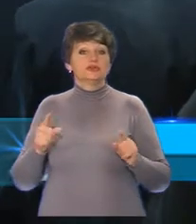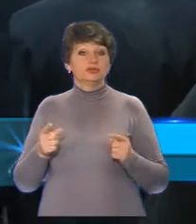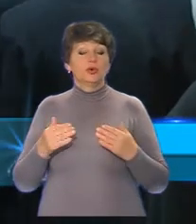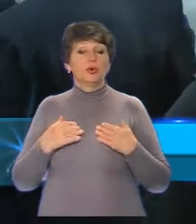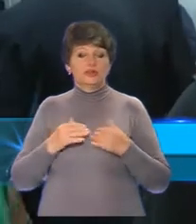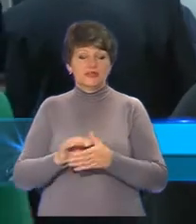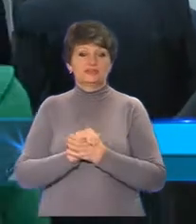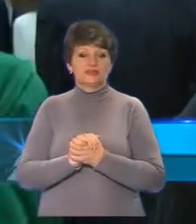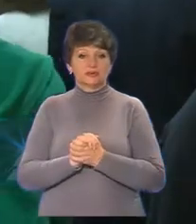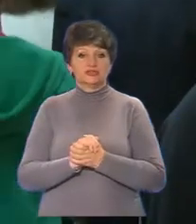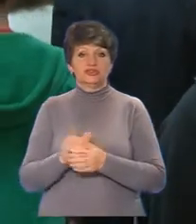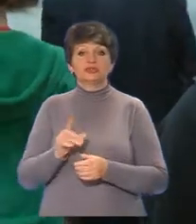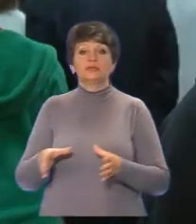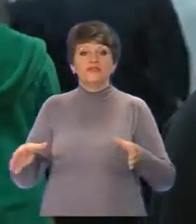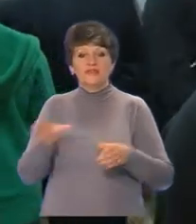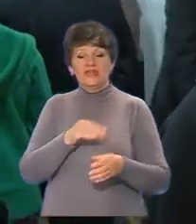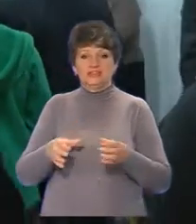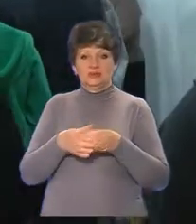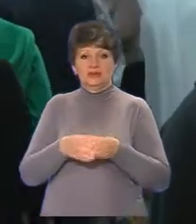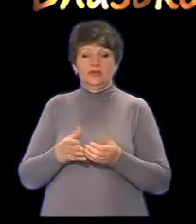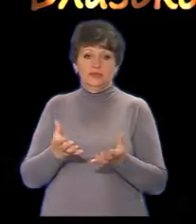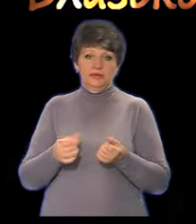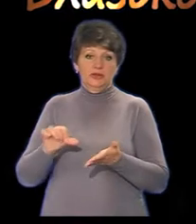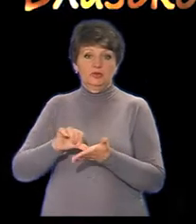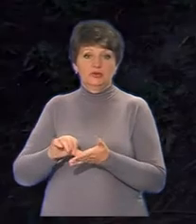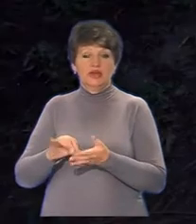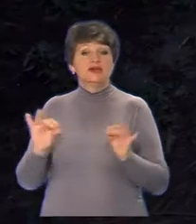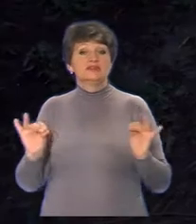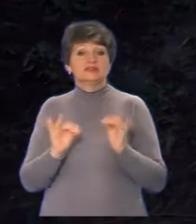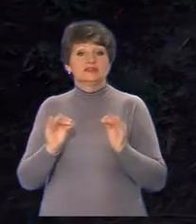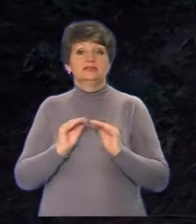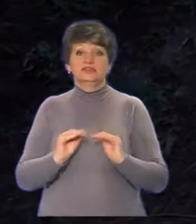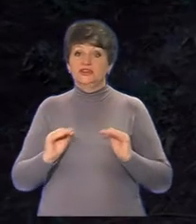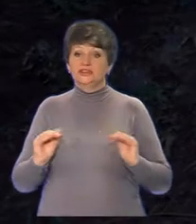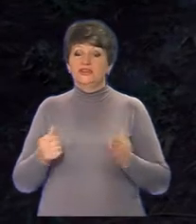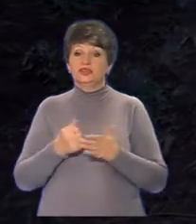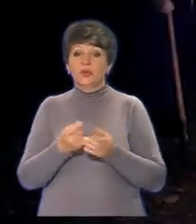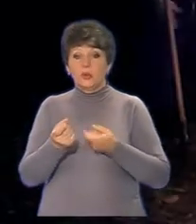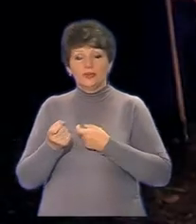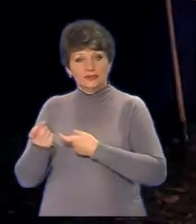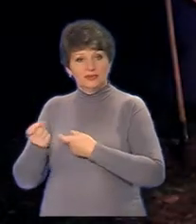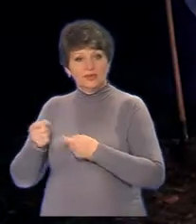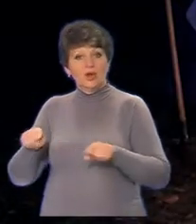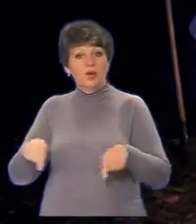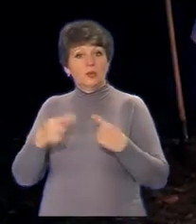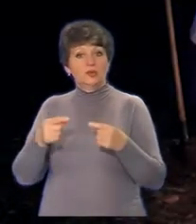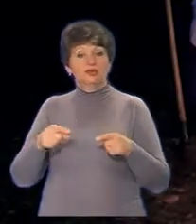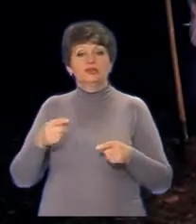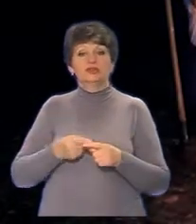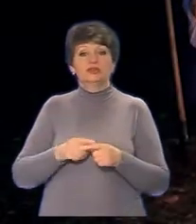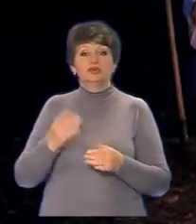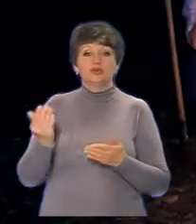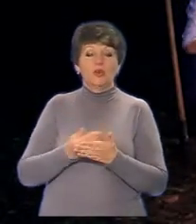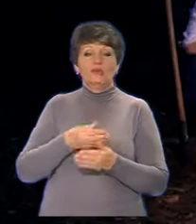Тому що у нас команда дружня, ми хочемо, щоб весь колектив приймав участь. Щоб зацікавити школярів до участі в медіа-челенджі, організатори